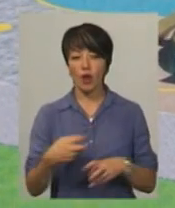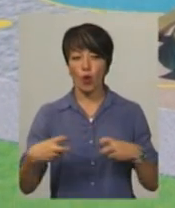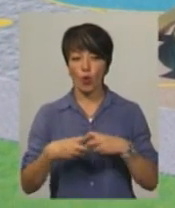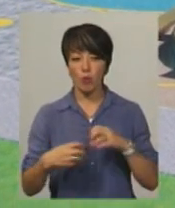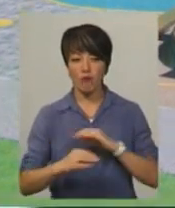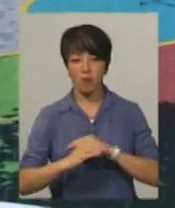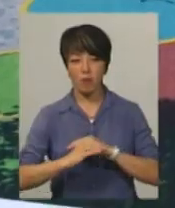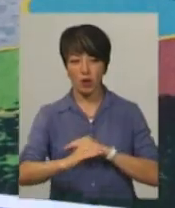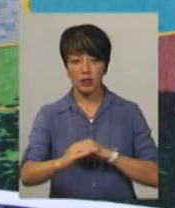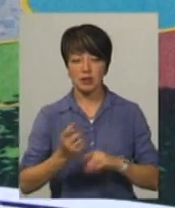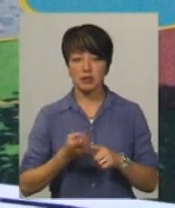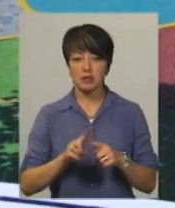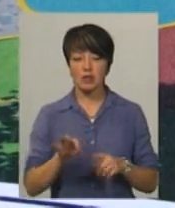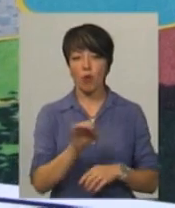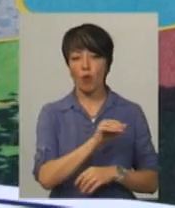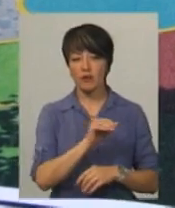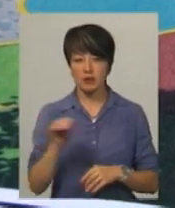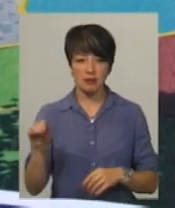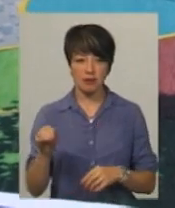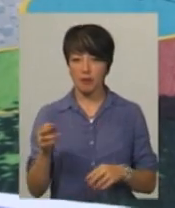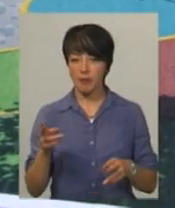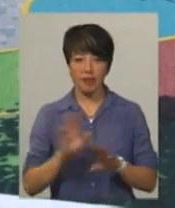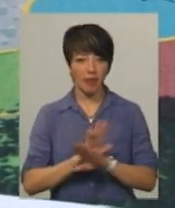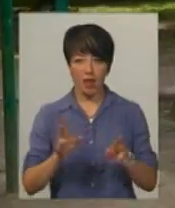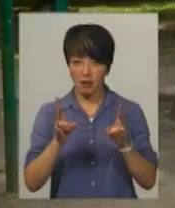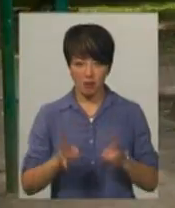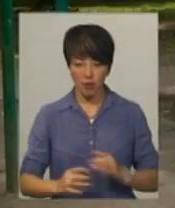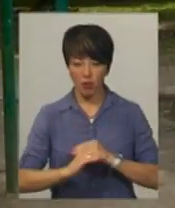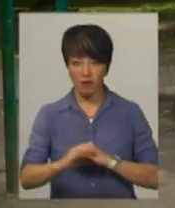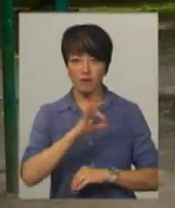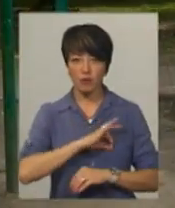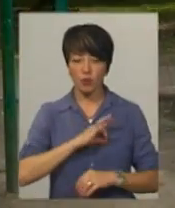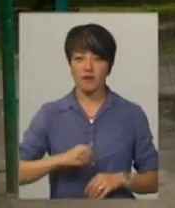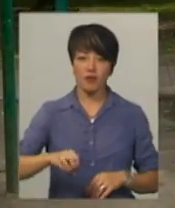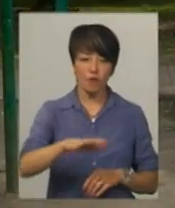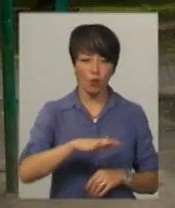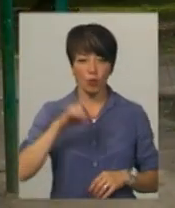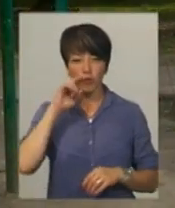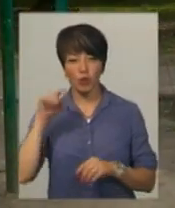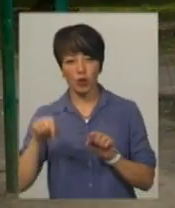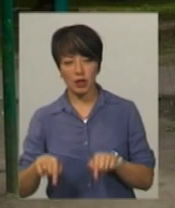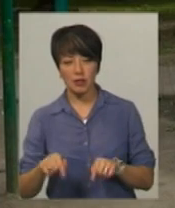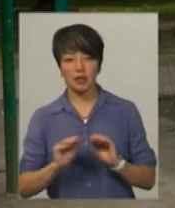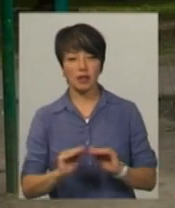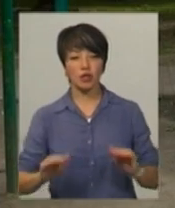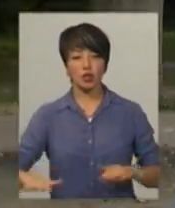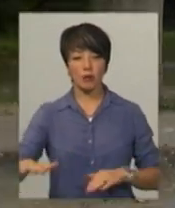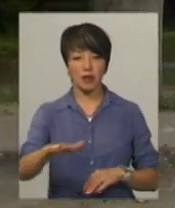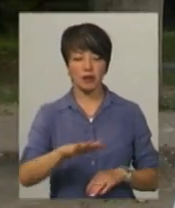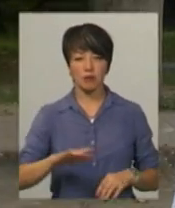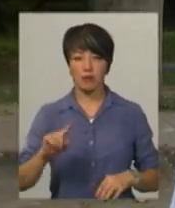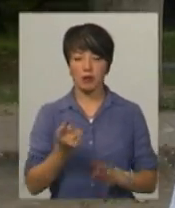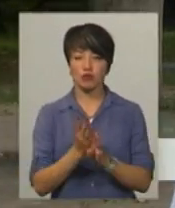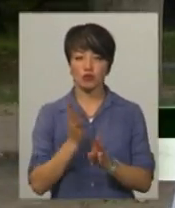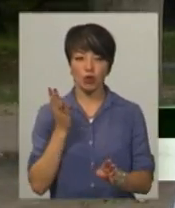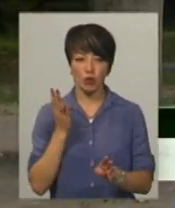є офіційне травмобезпечне покриття, яке використовується як і в Європі, так і в Україні на дитячих майданчиках. В першу